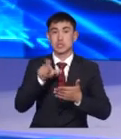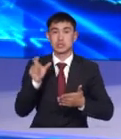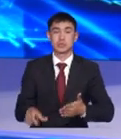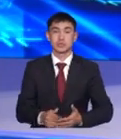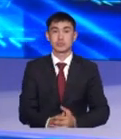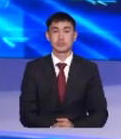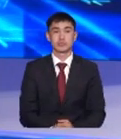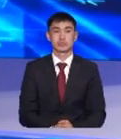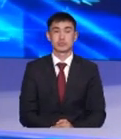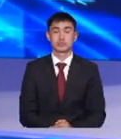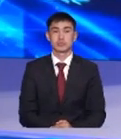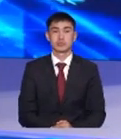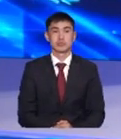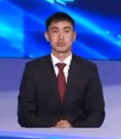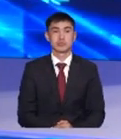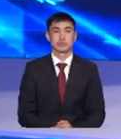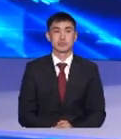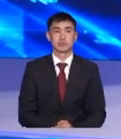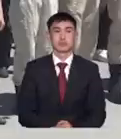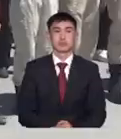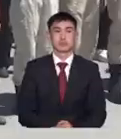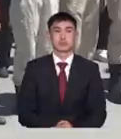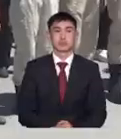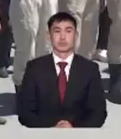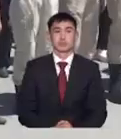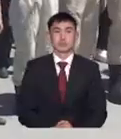расскажет моя коллега Айсулу Жандосова.